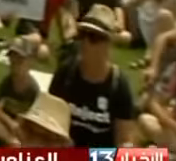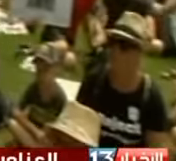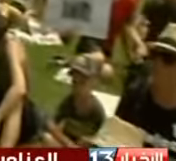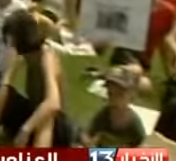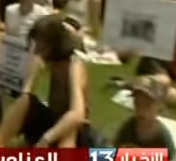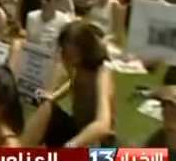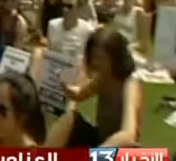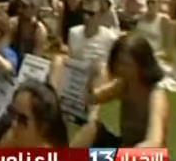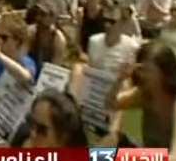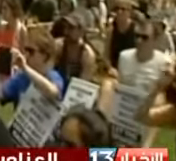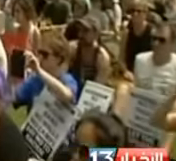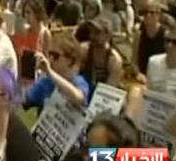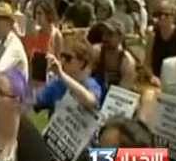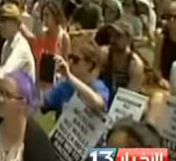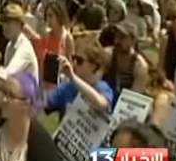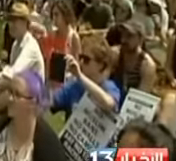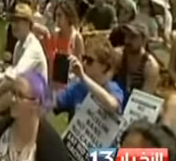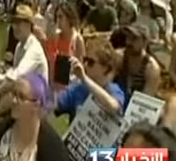الأمريكية.